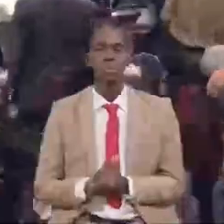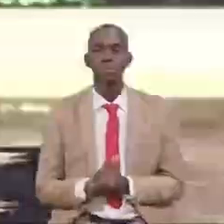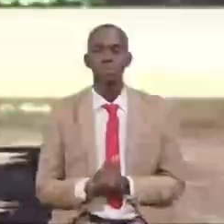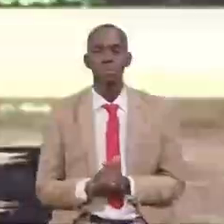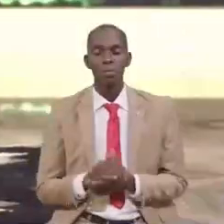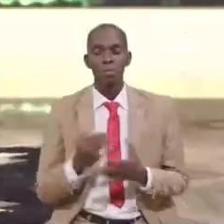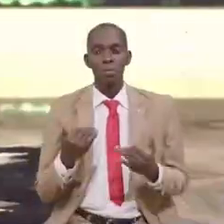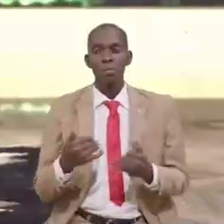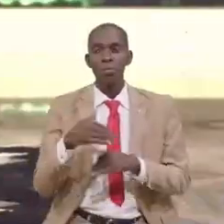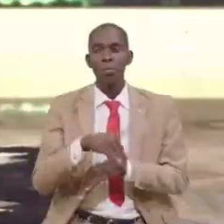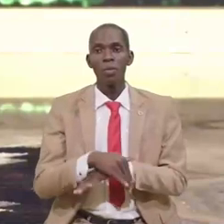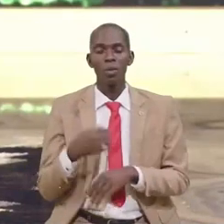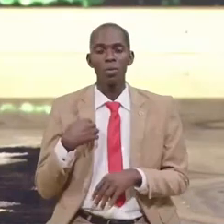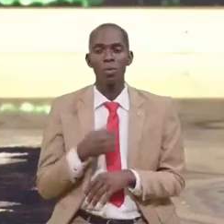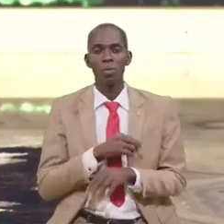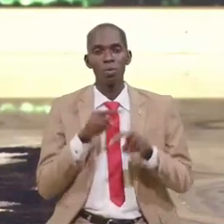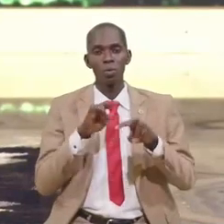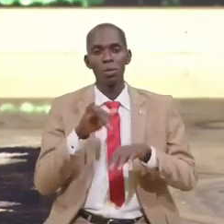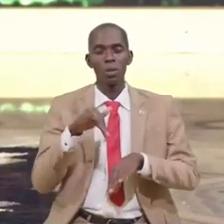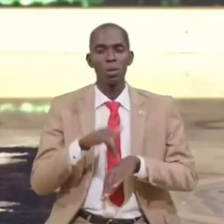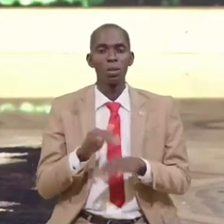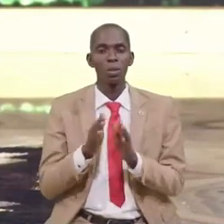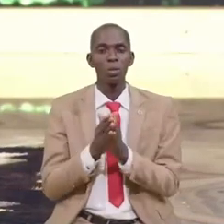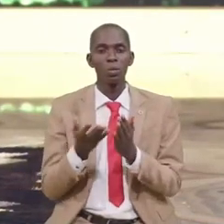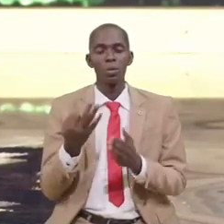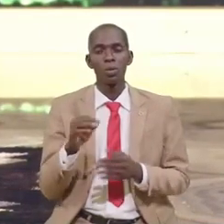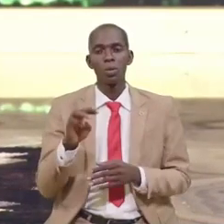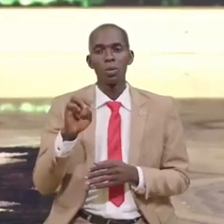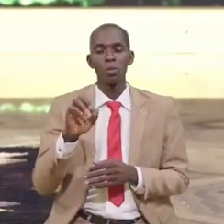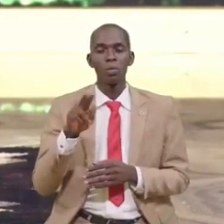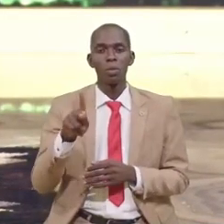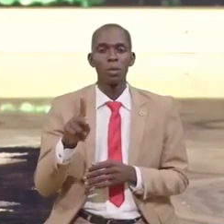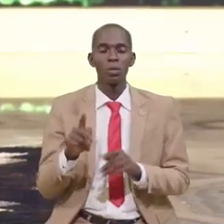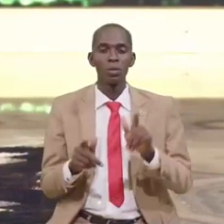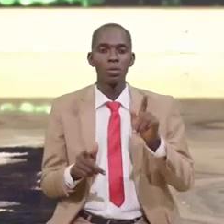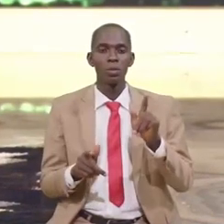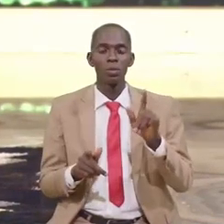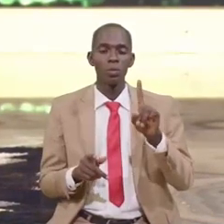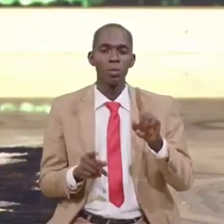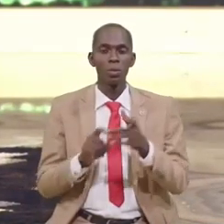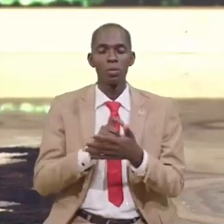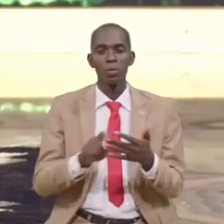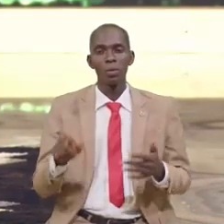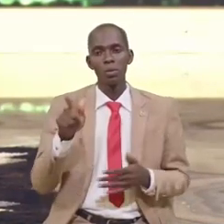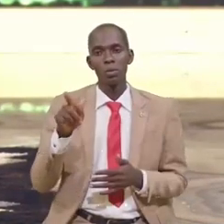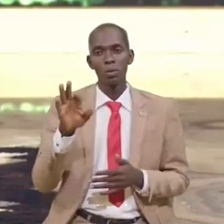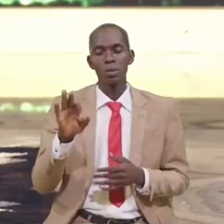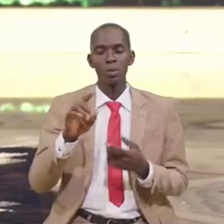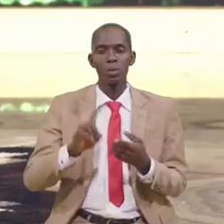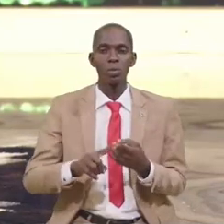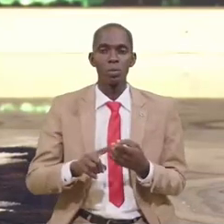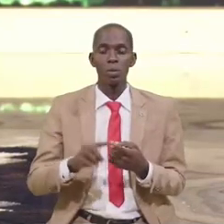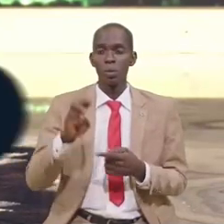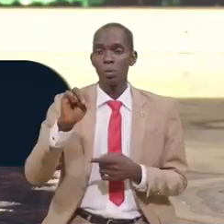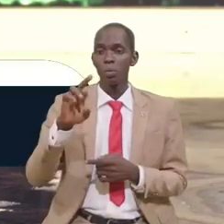soir, nous allons voir Marc chapitre 1, verset 29 au verset